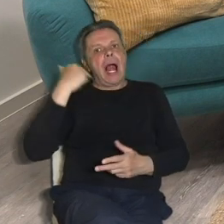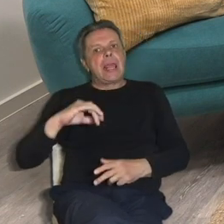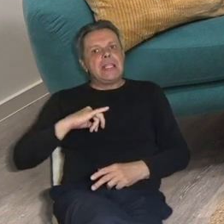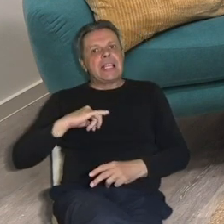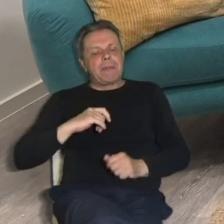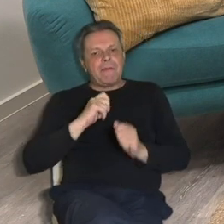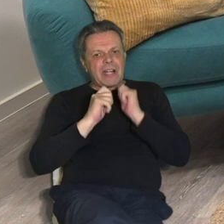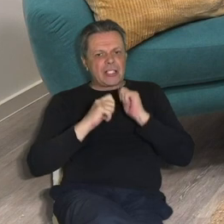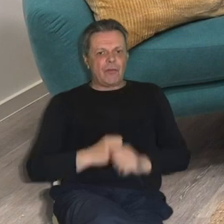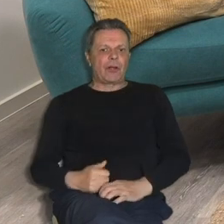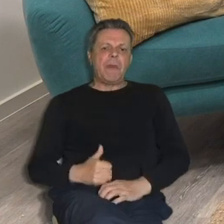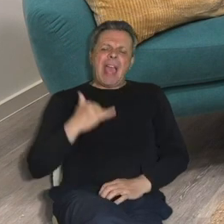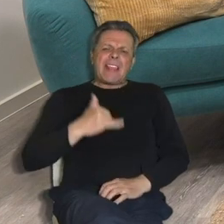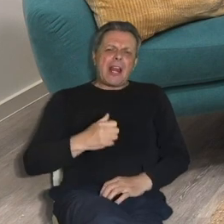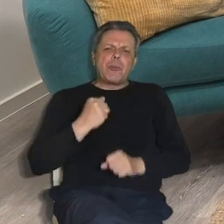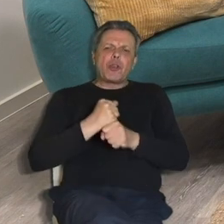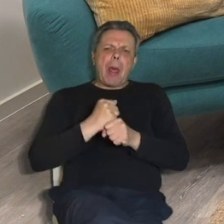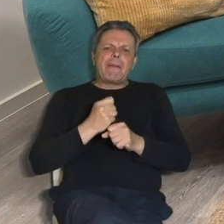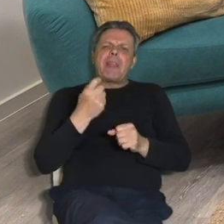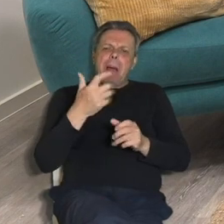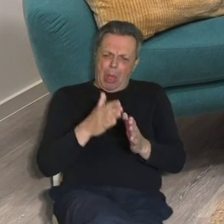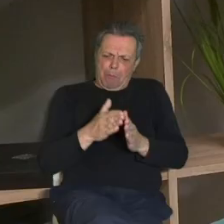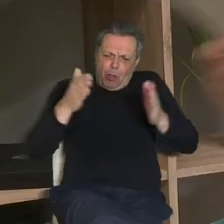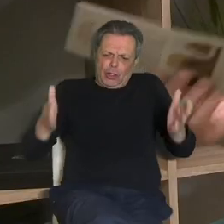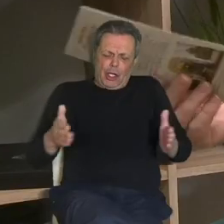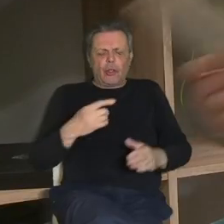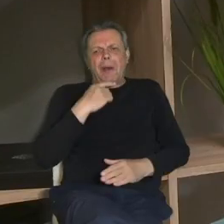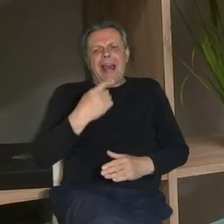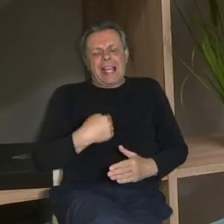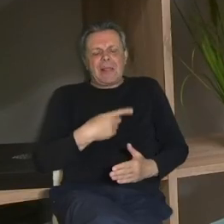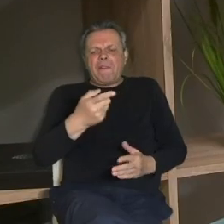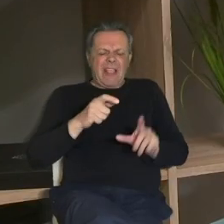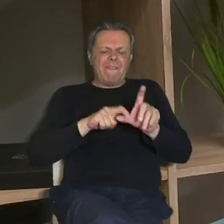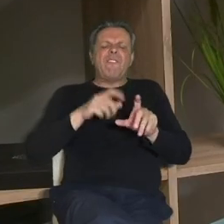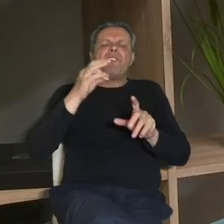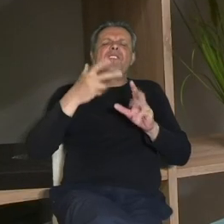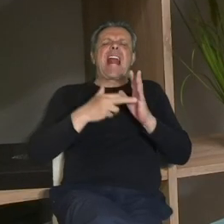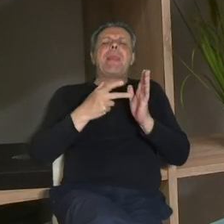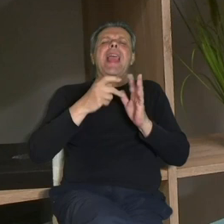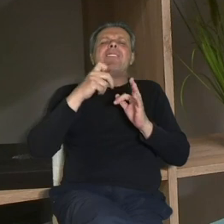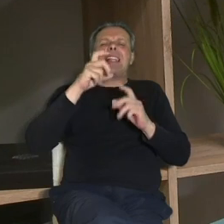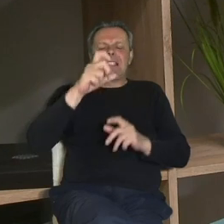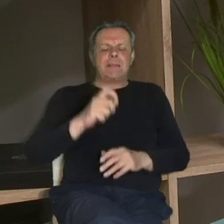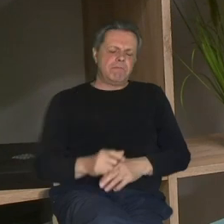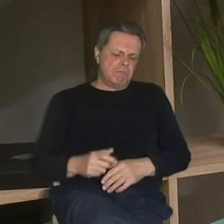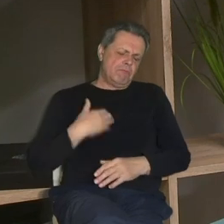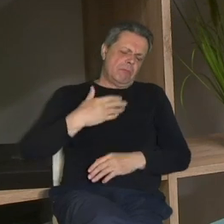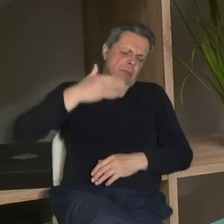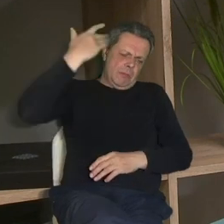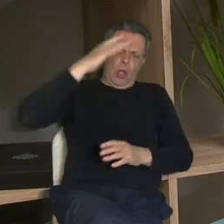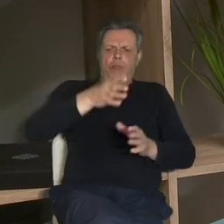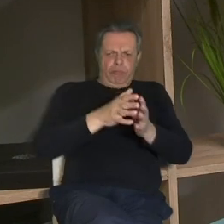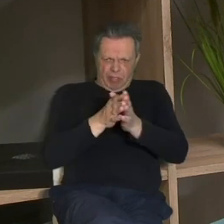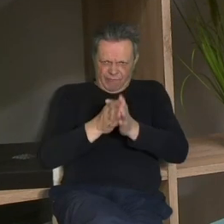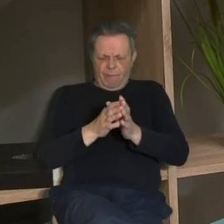bih ga htio imati malo u proširenom izdanju. Može. Recite mi, Franjevac ste. Franjevci su bili davno, pa